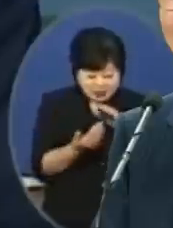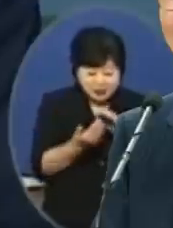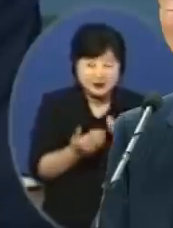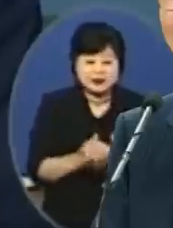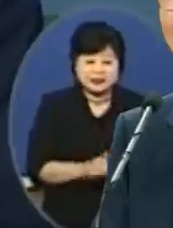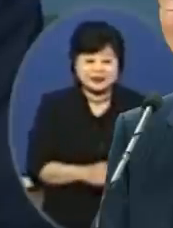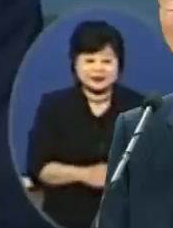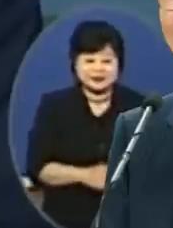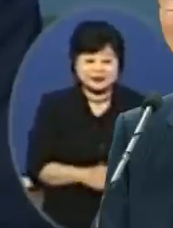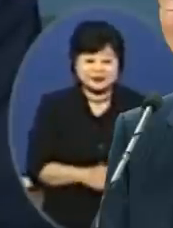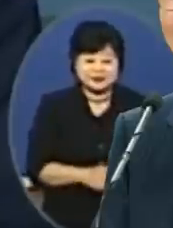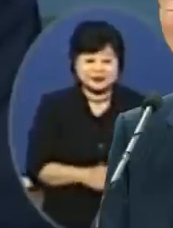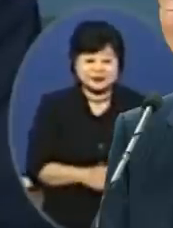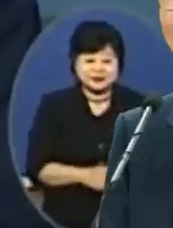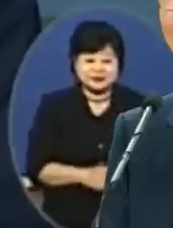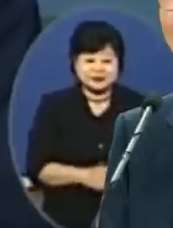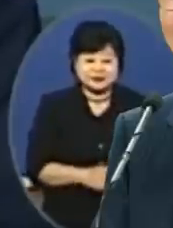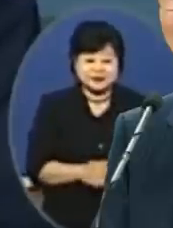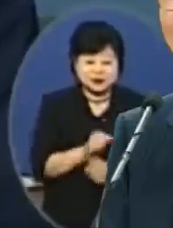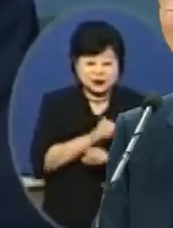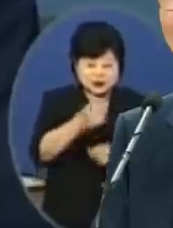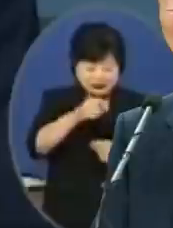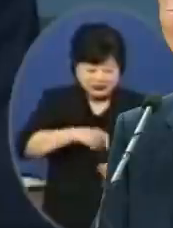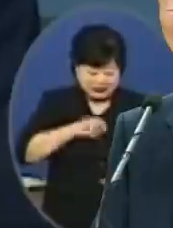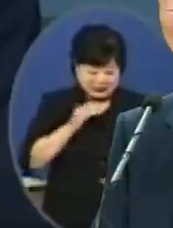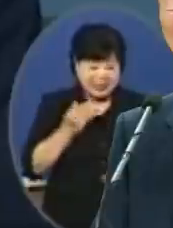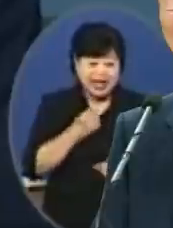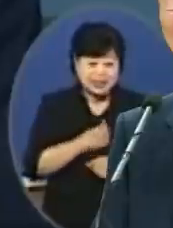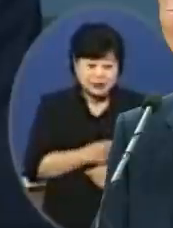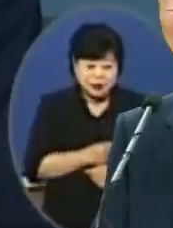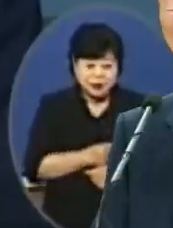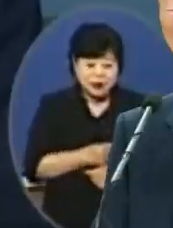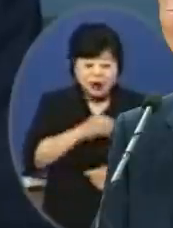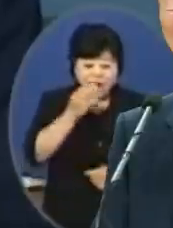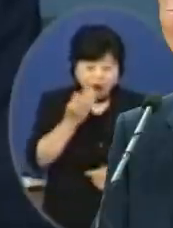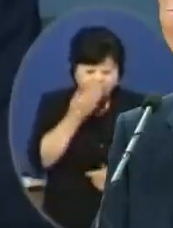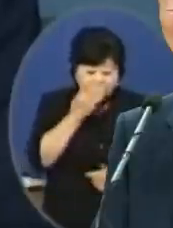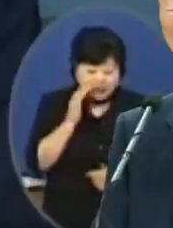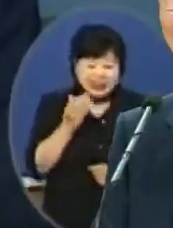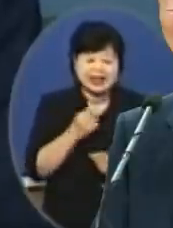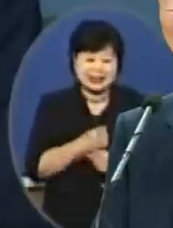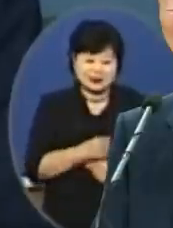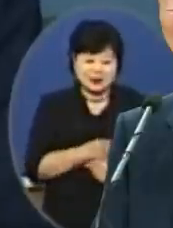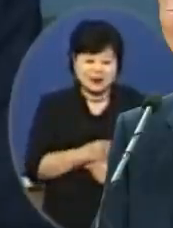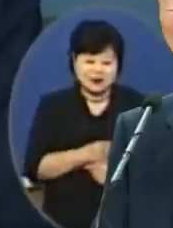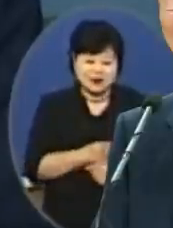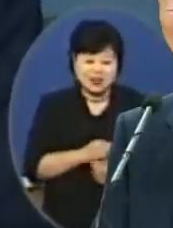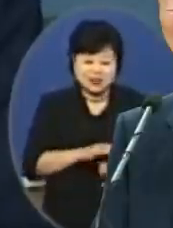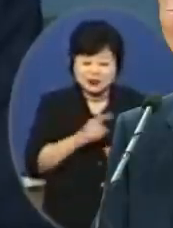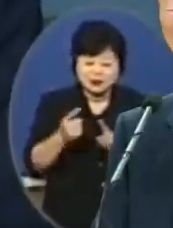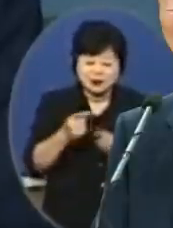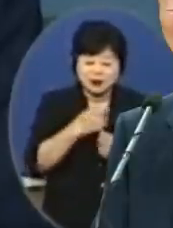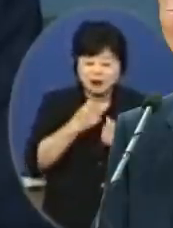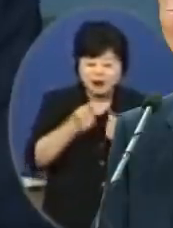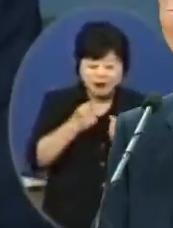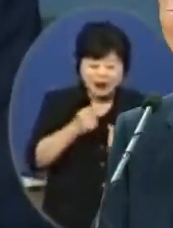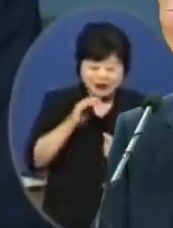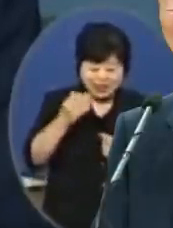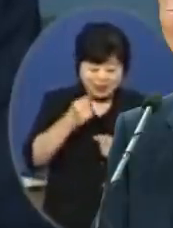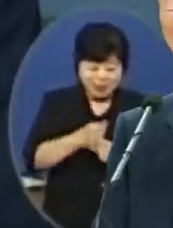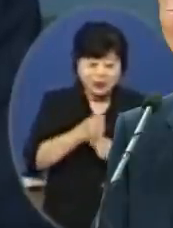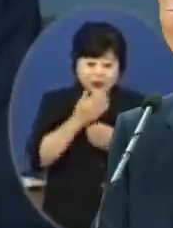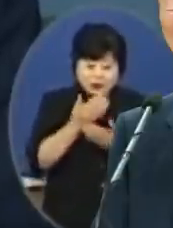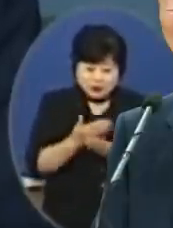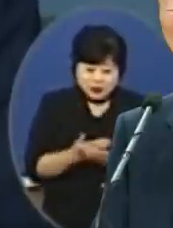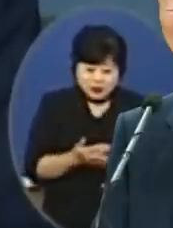만드는 것입니다. 용서받은 의인이 되게 하셨고 거룩하게 되게 하셨고 치료받고 건강하게